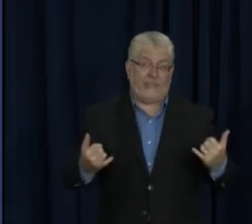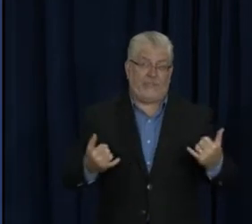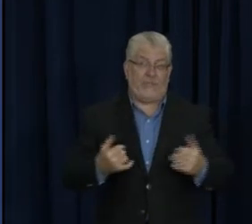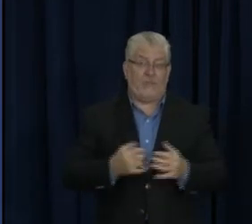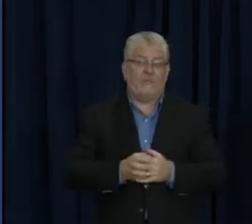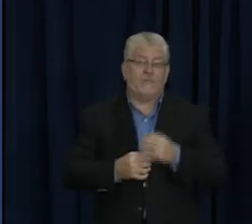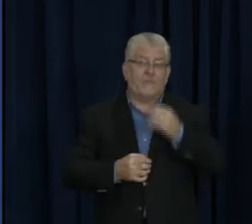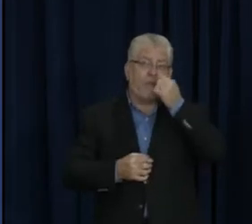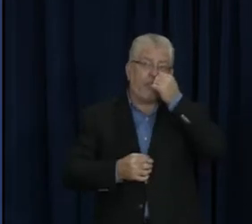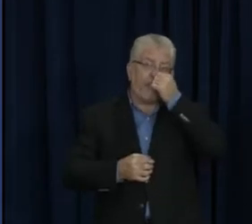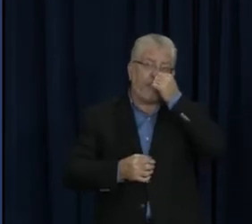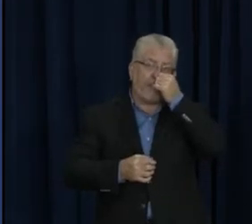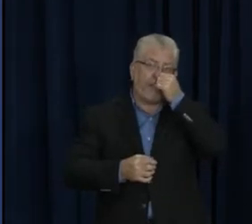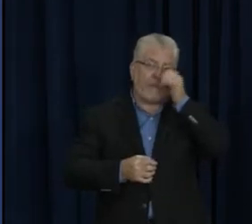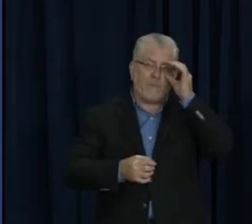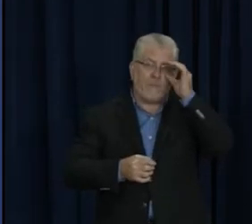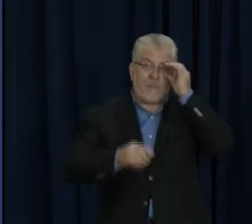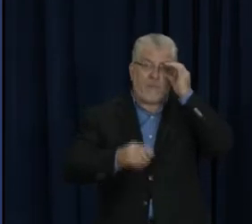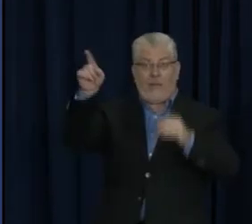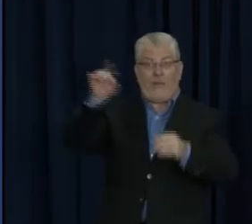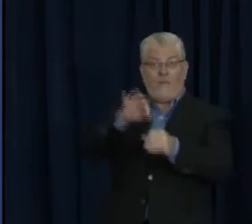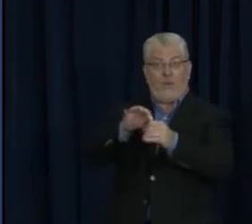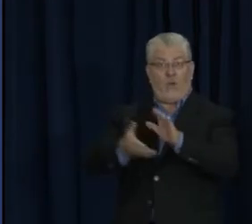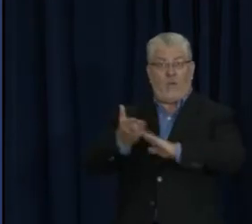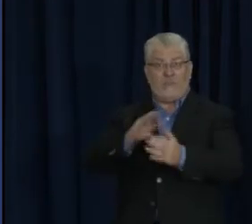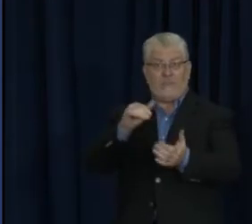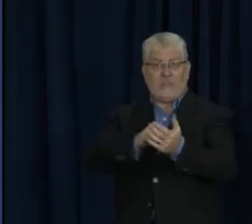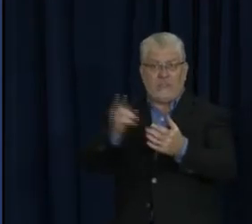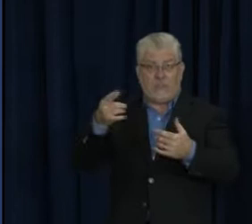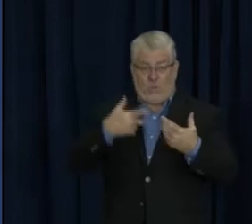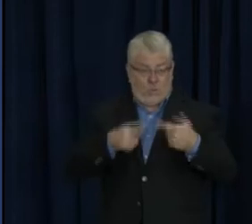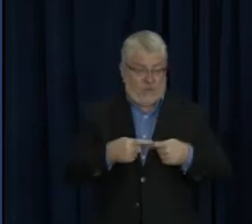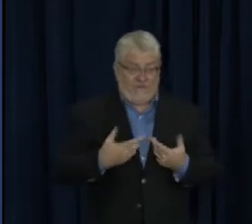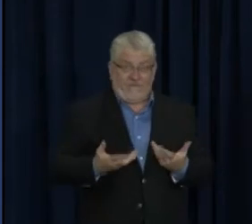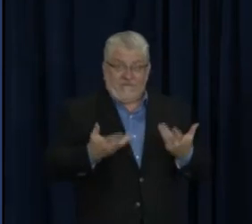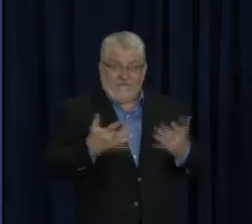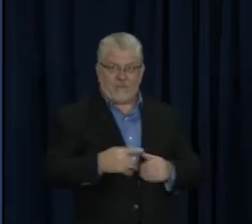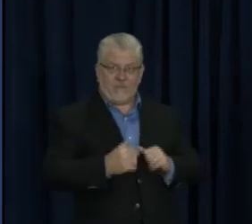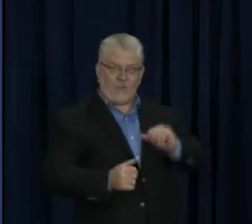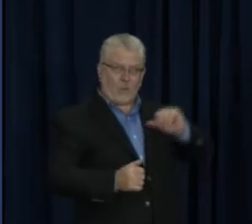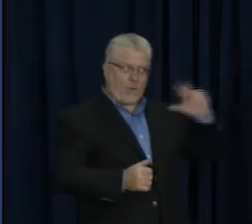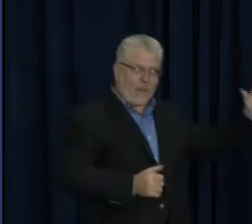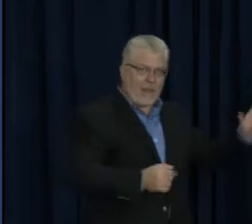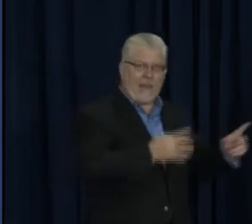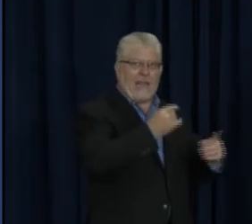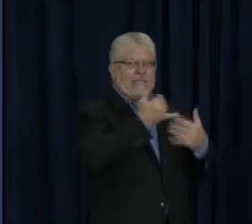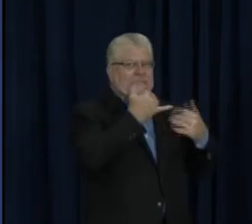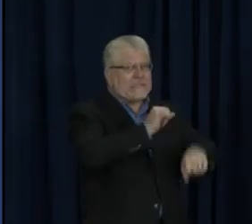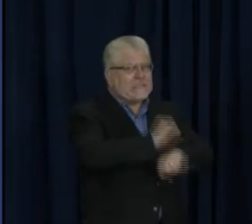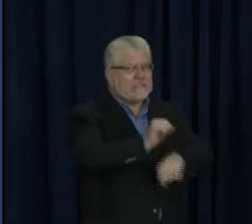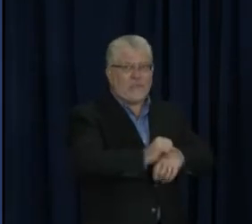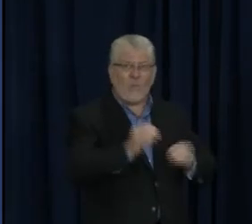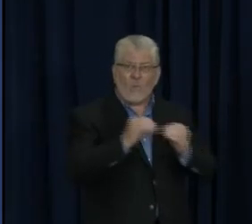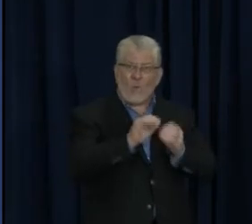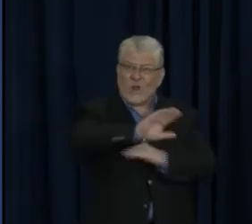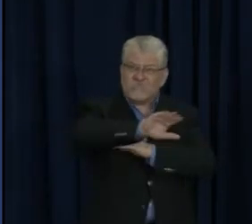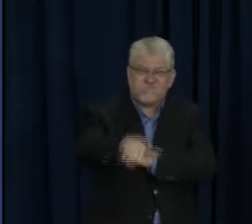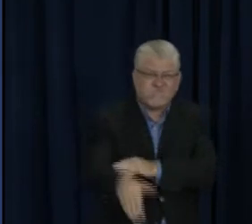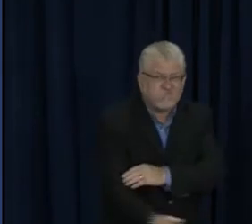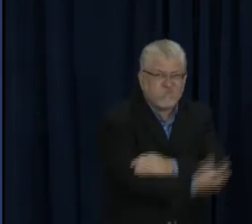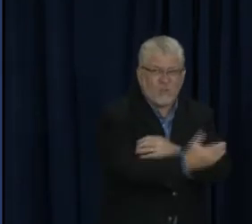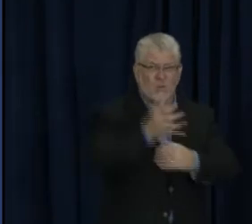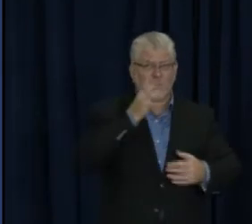مئات الآلاف من الأصوات. حدث هناك تقدم رائع من قبل العاملين. وزارة خارجية